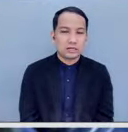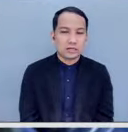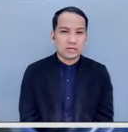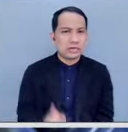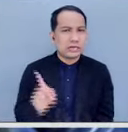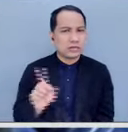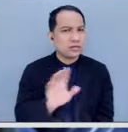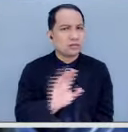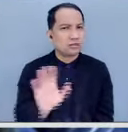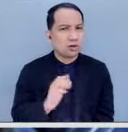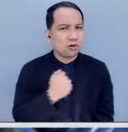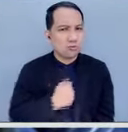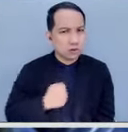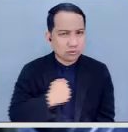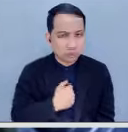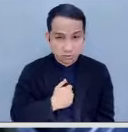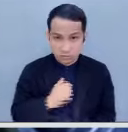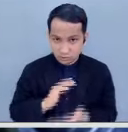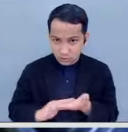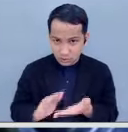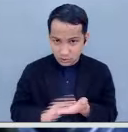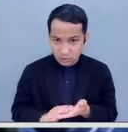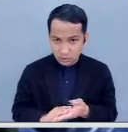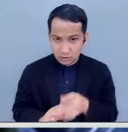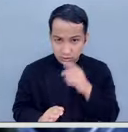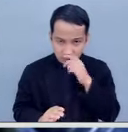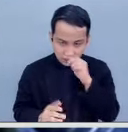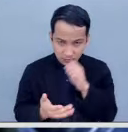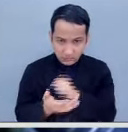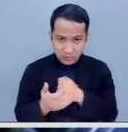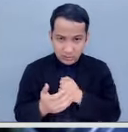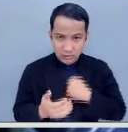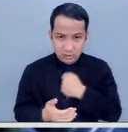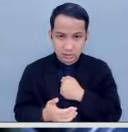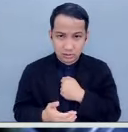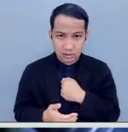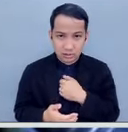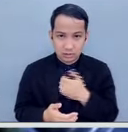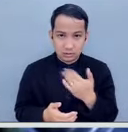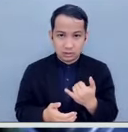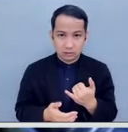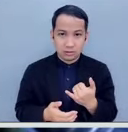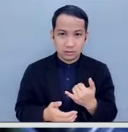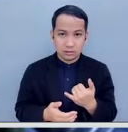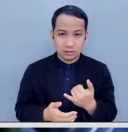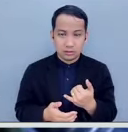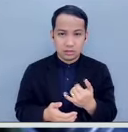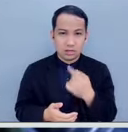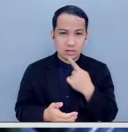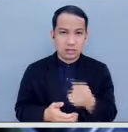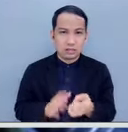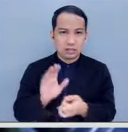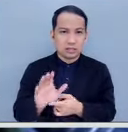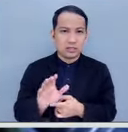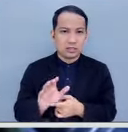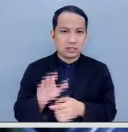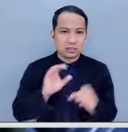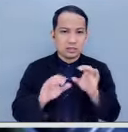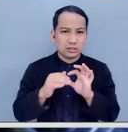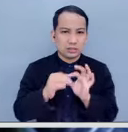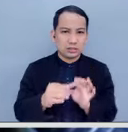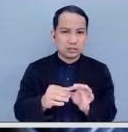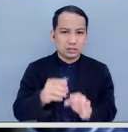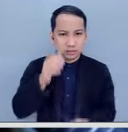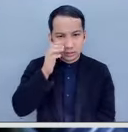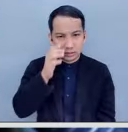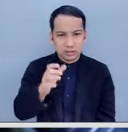iyo ng patawad ni paumanhin ipagdadamot ko naging maanghang ang tirada ni showbiz columnist Christ ferm